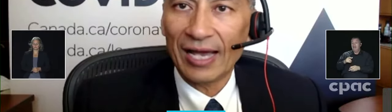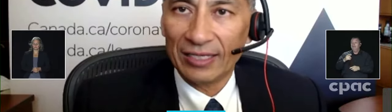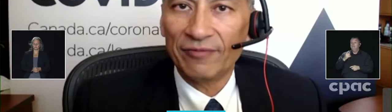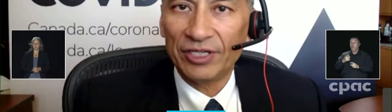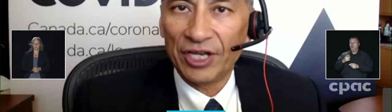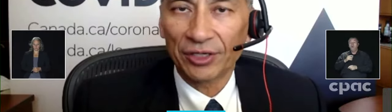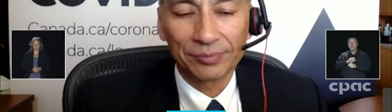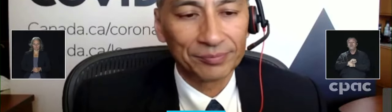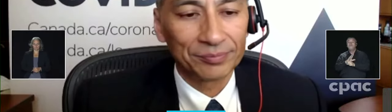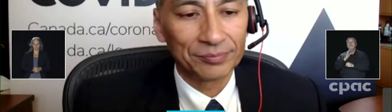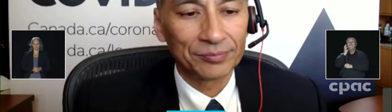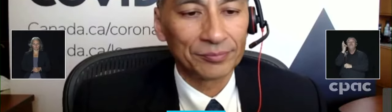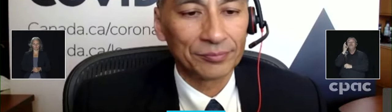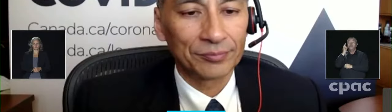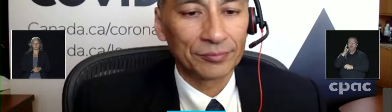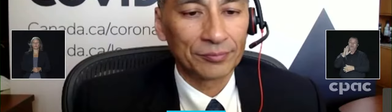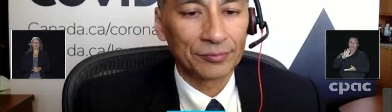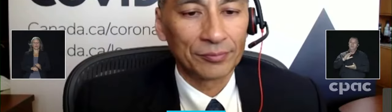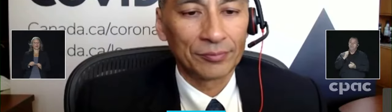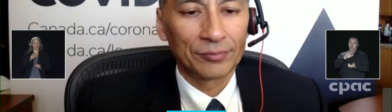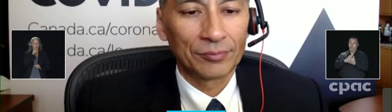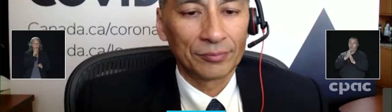COVID-19 à l'avenir.